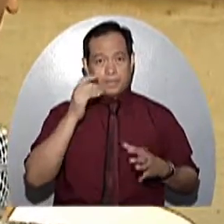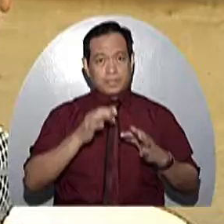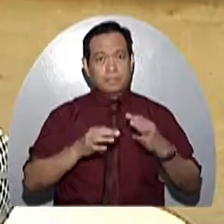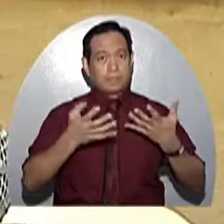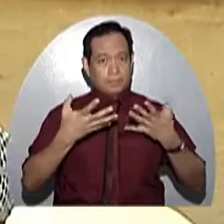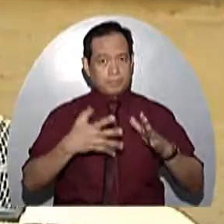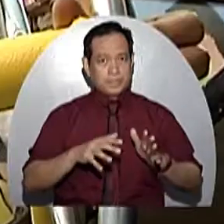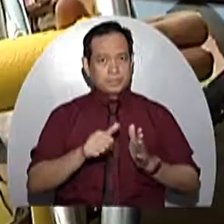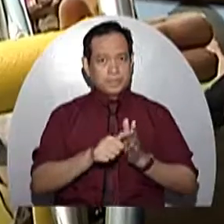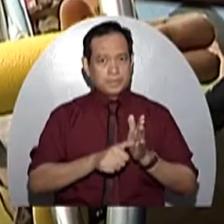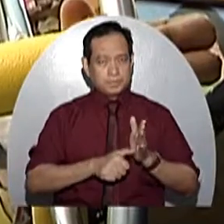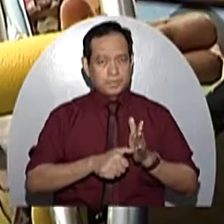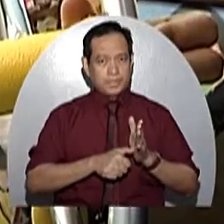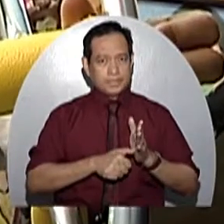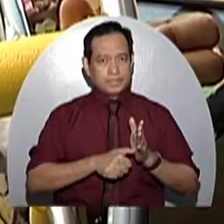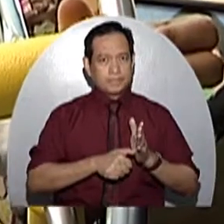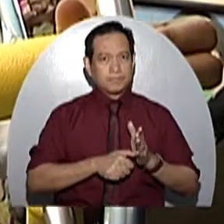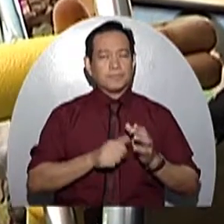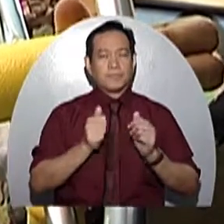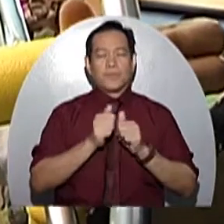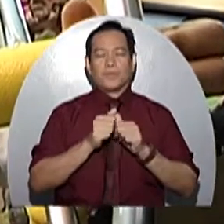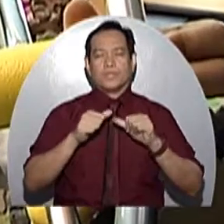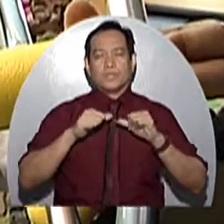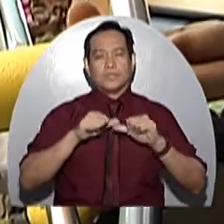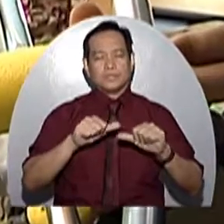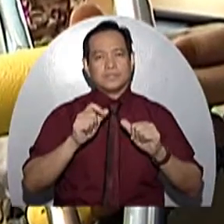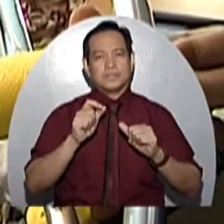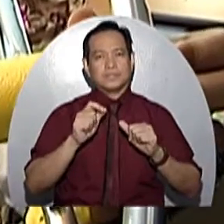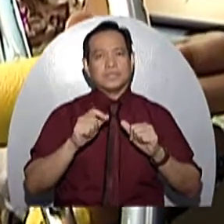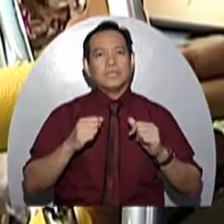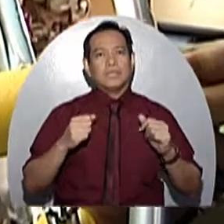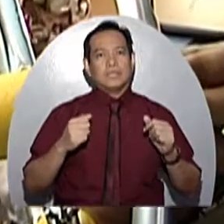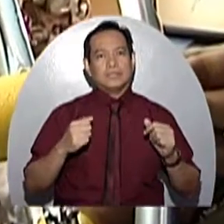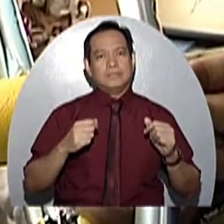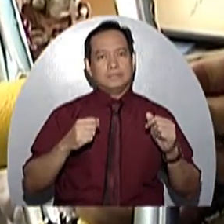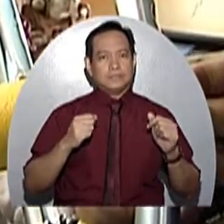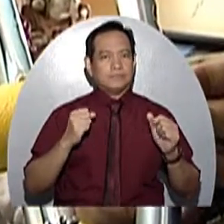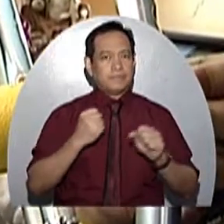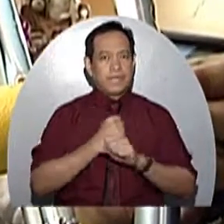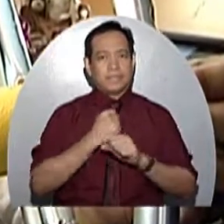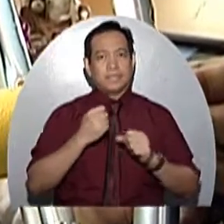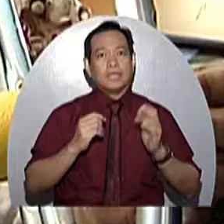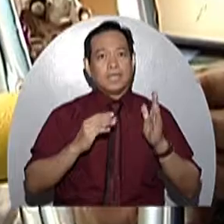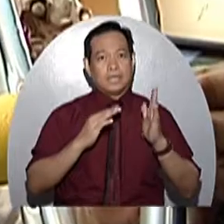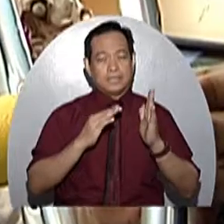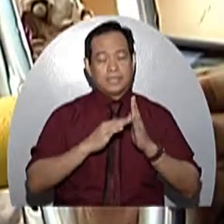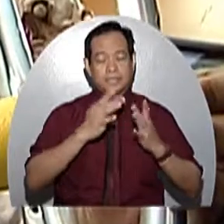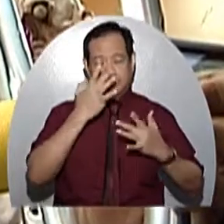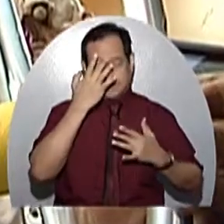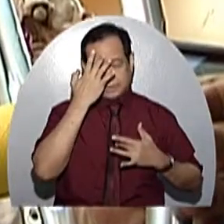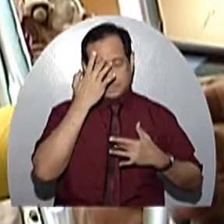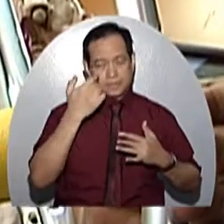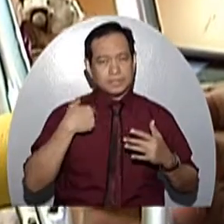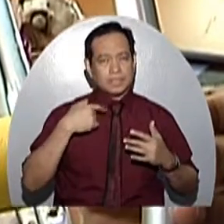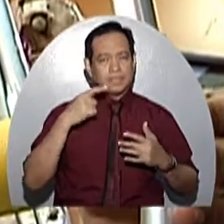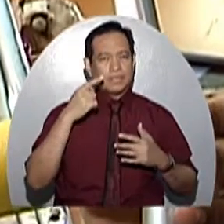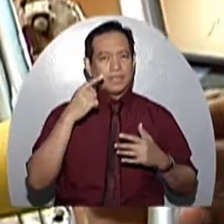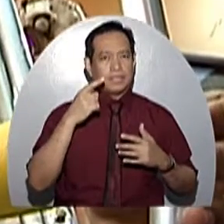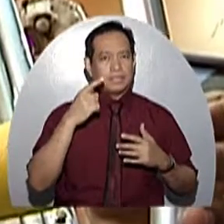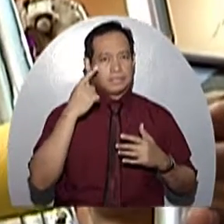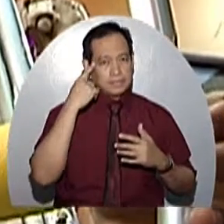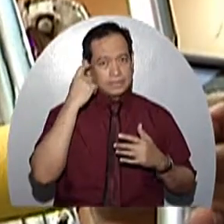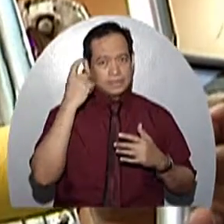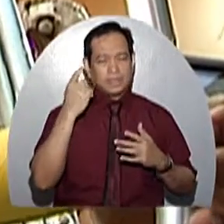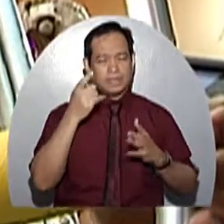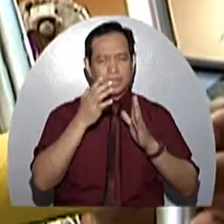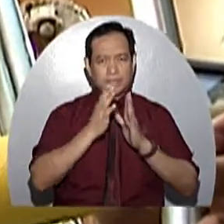operat po ako. Sa patuloy na paglaban ni Emelyn sa kanyang karamdaman, tanging hiling niya ay sana matuloy ang